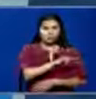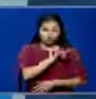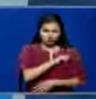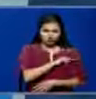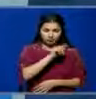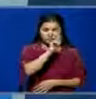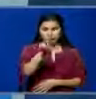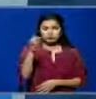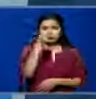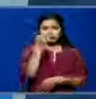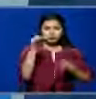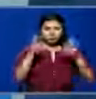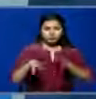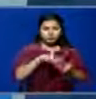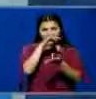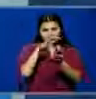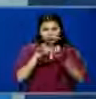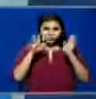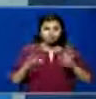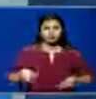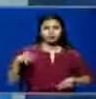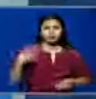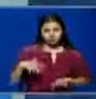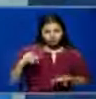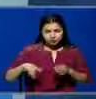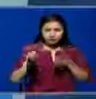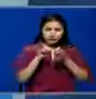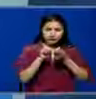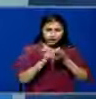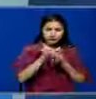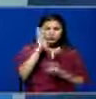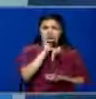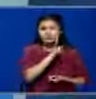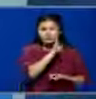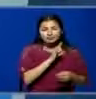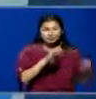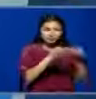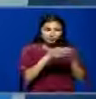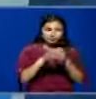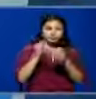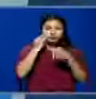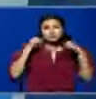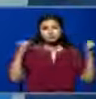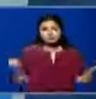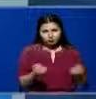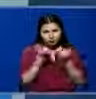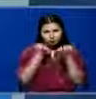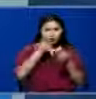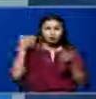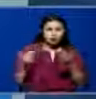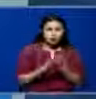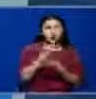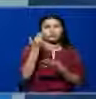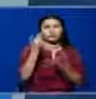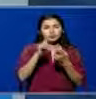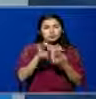Осы орайда Шу ауданында Жамбыл облыстық атамекен кәсіпкерлер палатасы іскер әйелдер кеңесінің қолдауымен іскер әйелдер кеңесінің жаңа